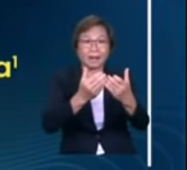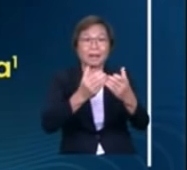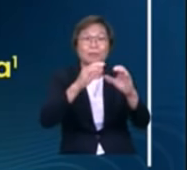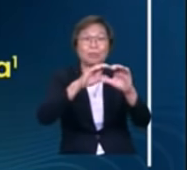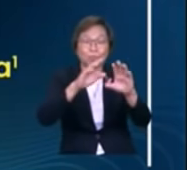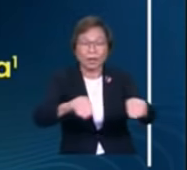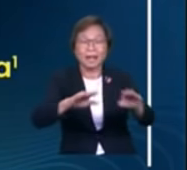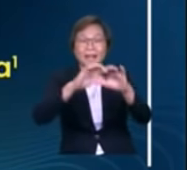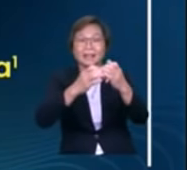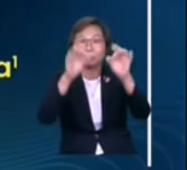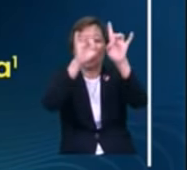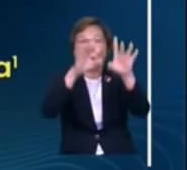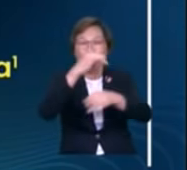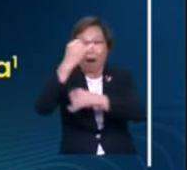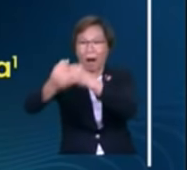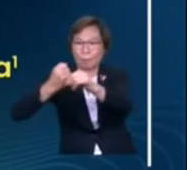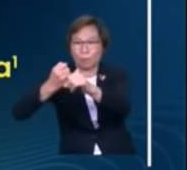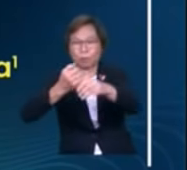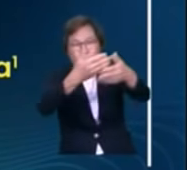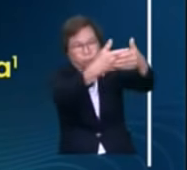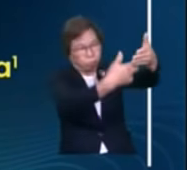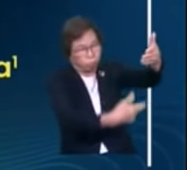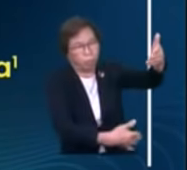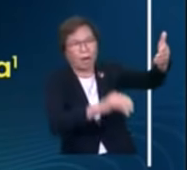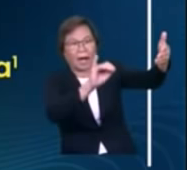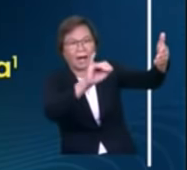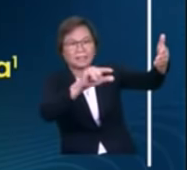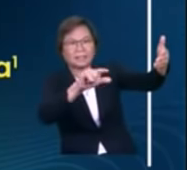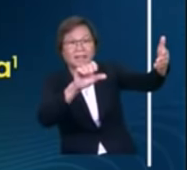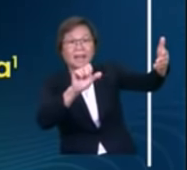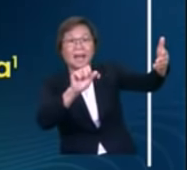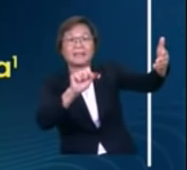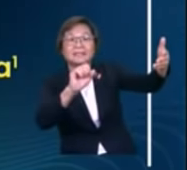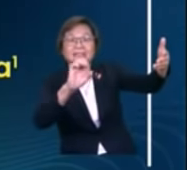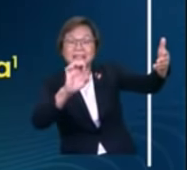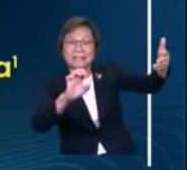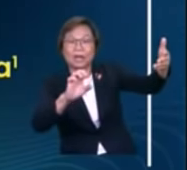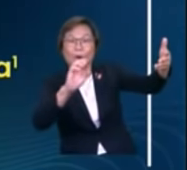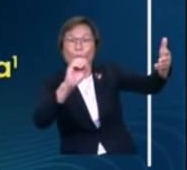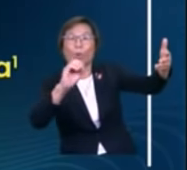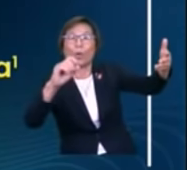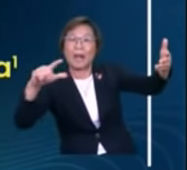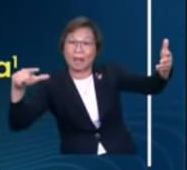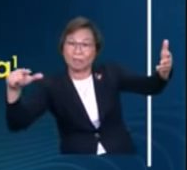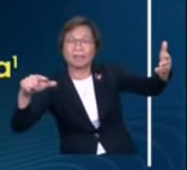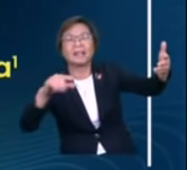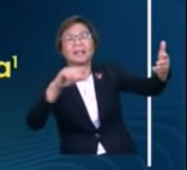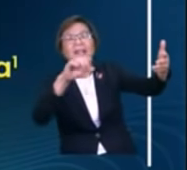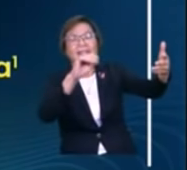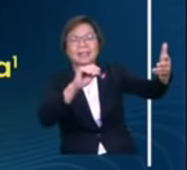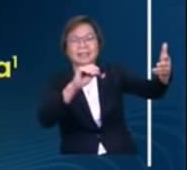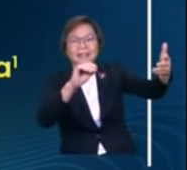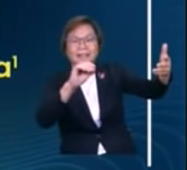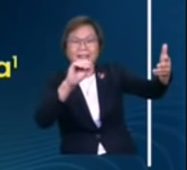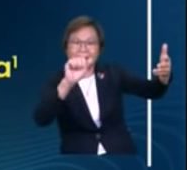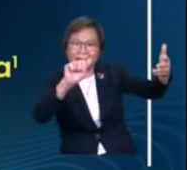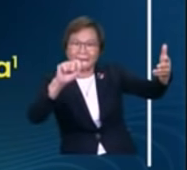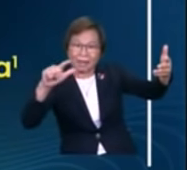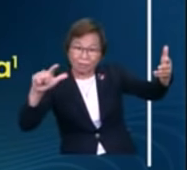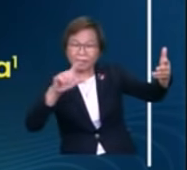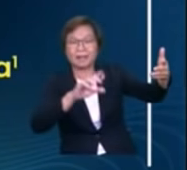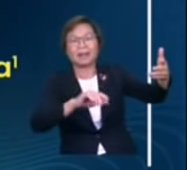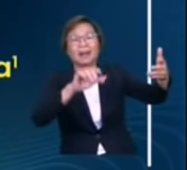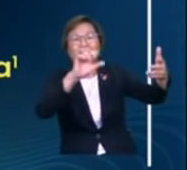antarbangsa of yang disebutkan dalam senarai termasuk Yi Oliver level dan Australia haiyo